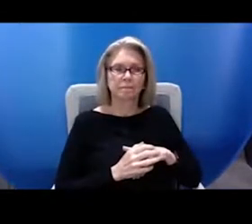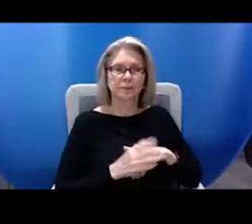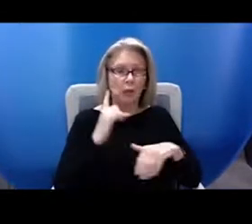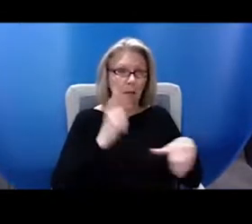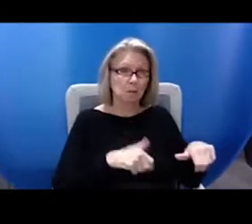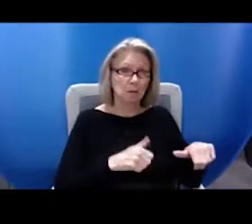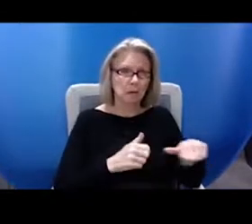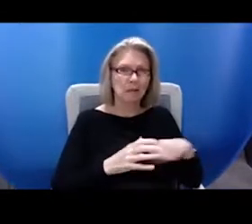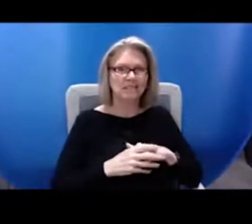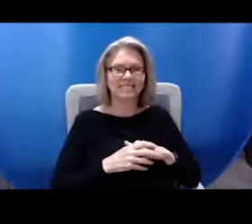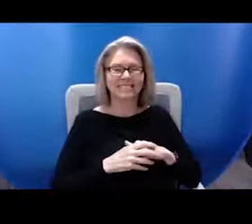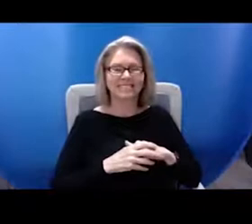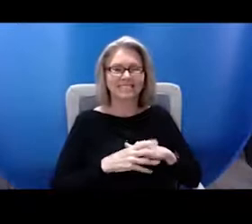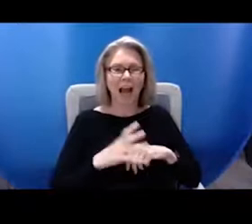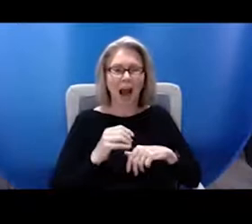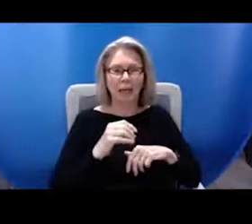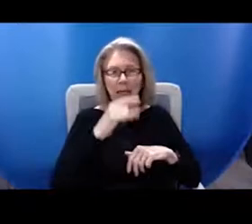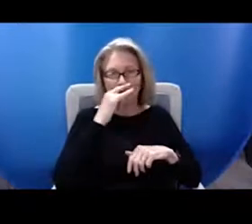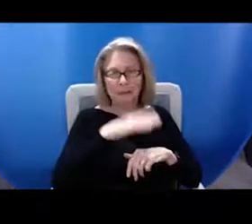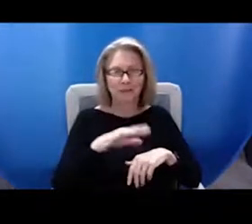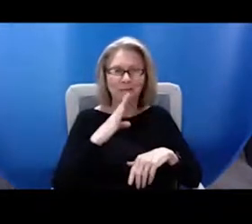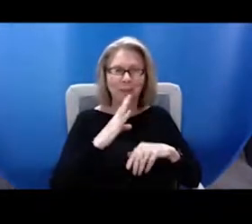discussion. Jadi kita